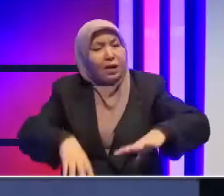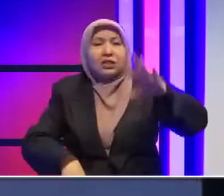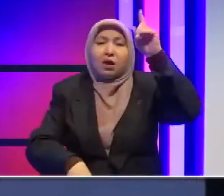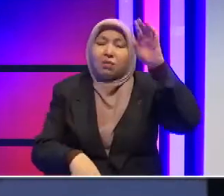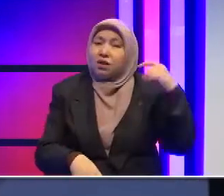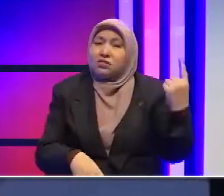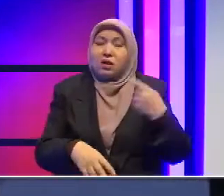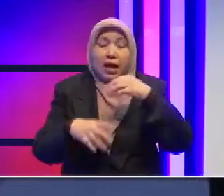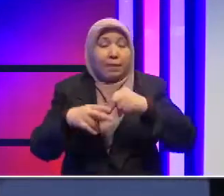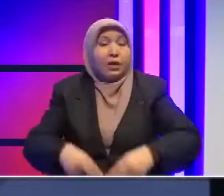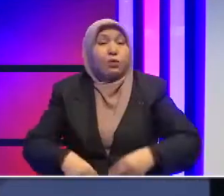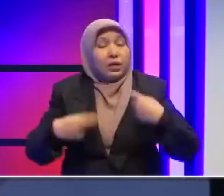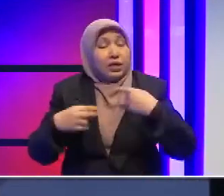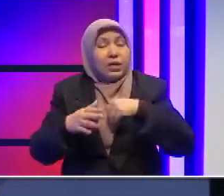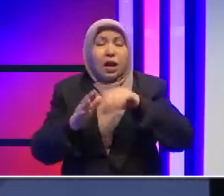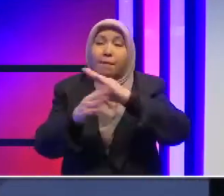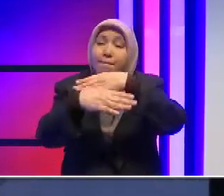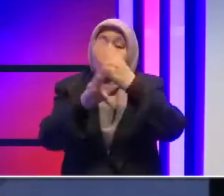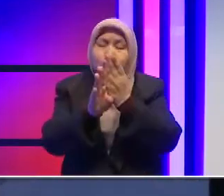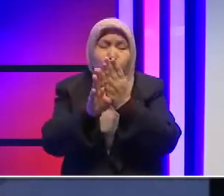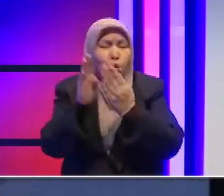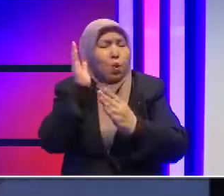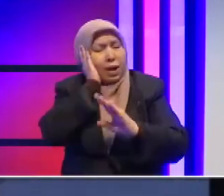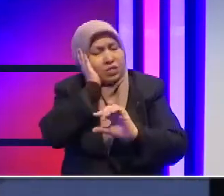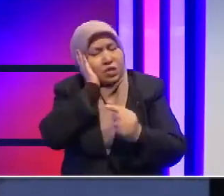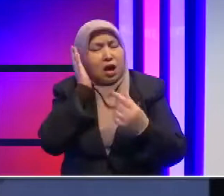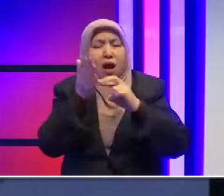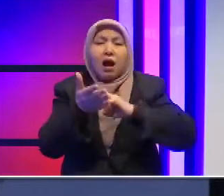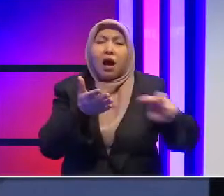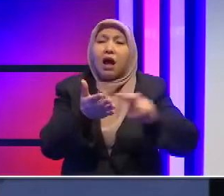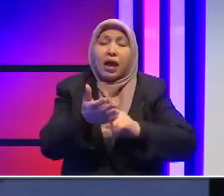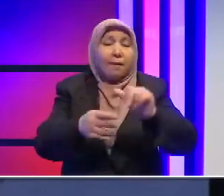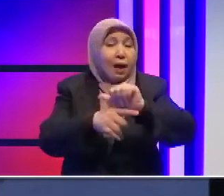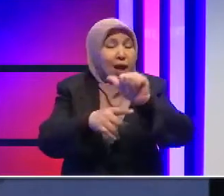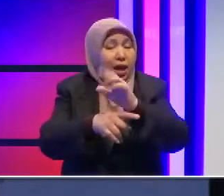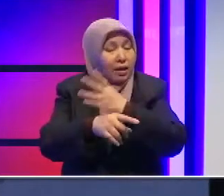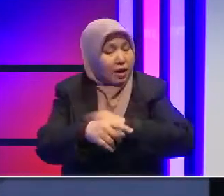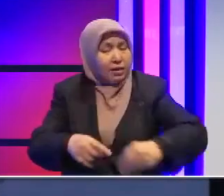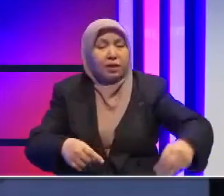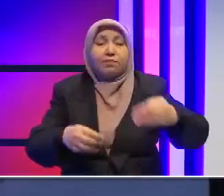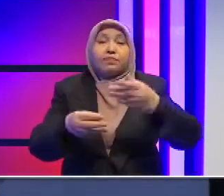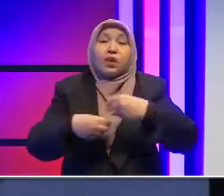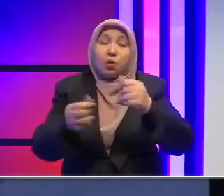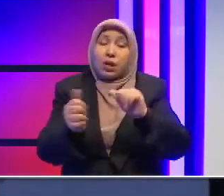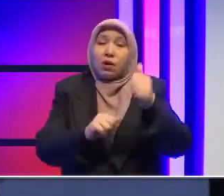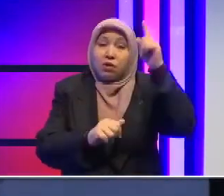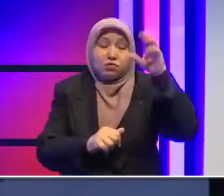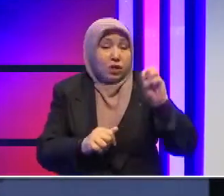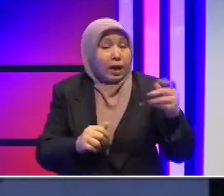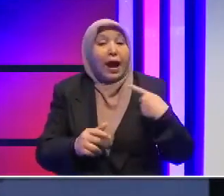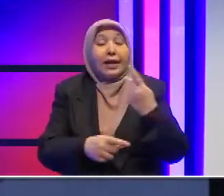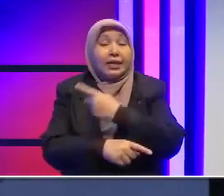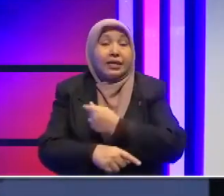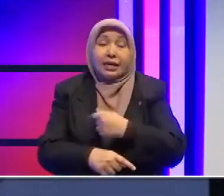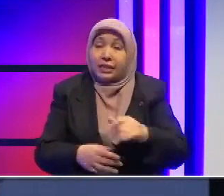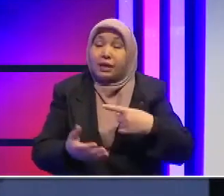dalam hidup kita, dalam bentuk bacaan, amalan, kefahaman dan juga penyampaian ini biiznillah ta'ala. Hari ini kita berbicara tentang